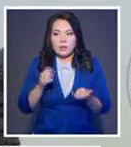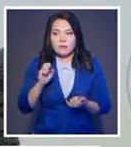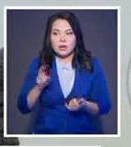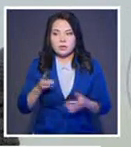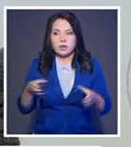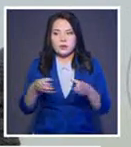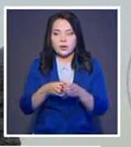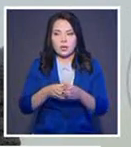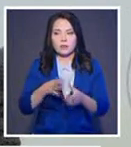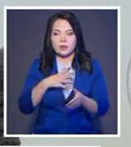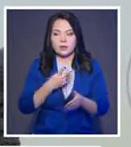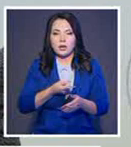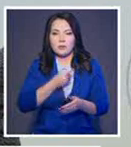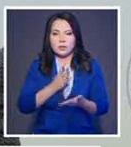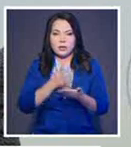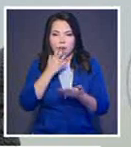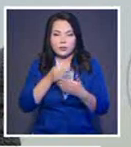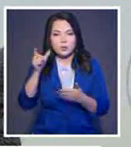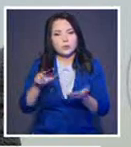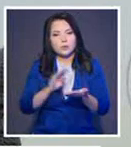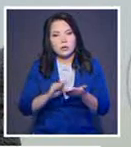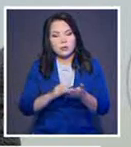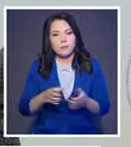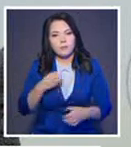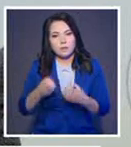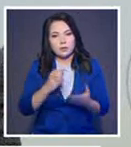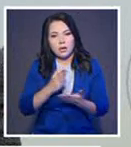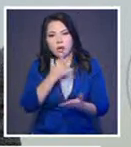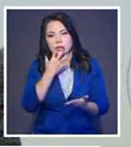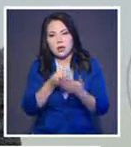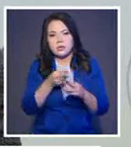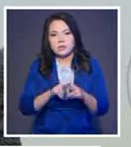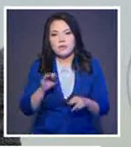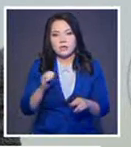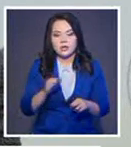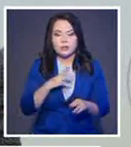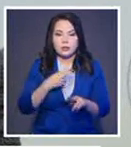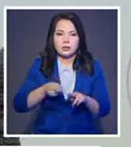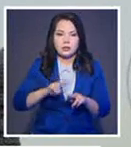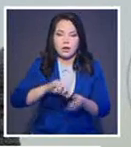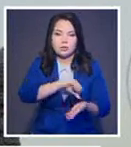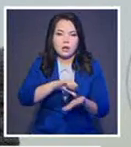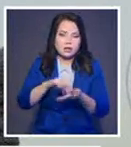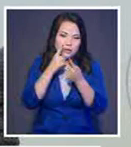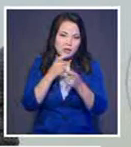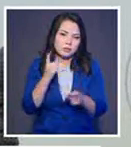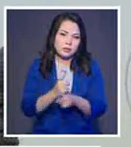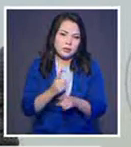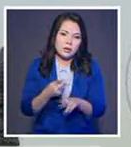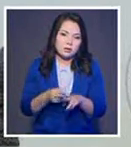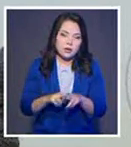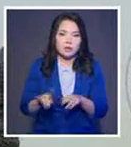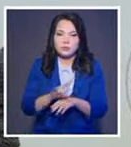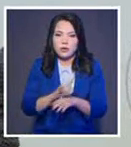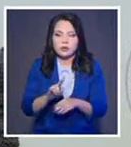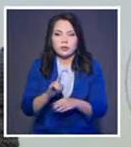мен кәсіби журналистерді алаңдатады. Кейбір елдерде басылымдар мен баспаларда фейктік ақпараттарды тарататын агенттіктер жұмыс істейді. Елімізде жалған